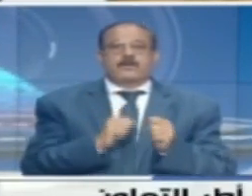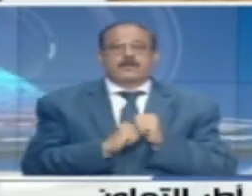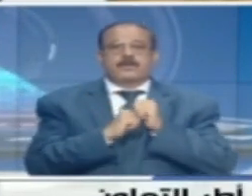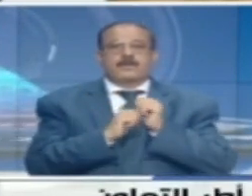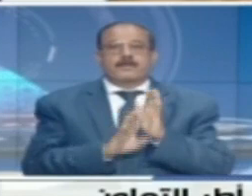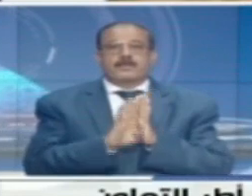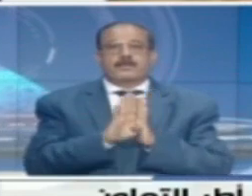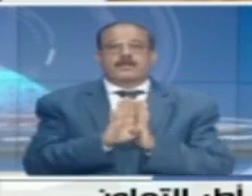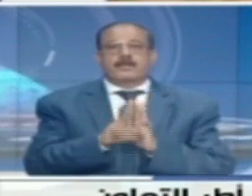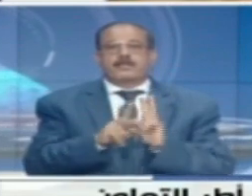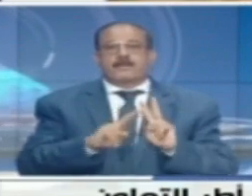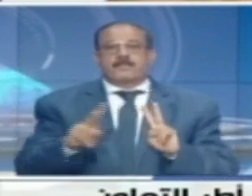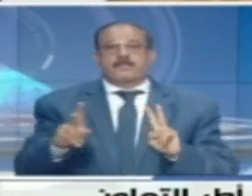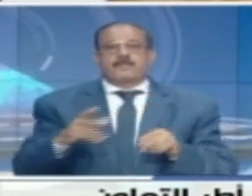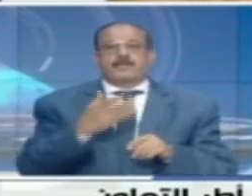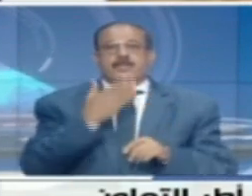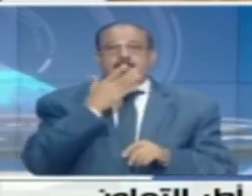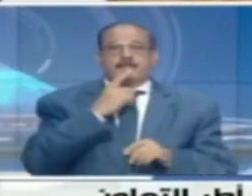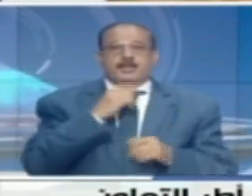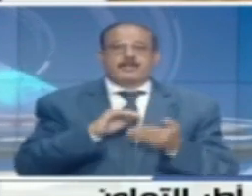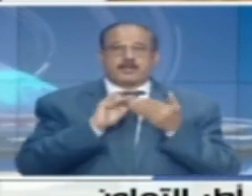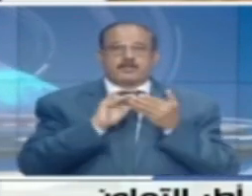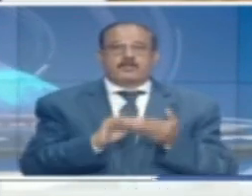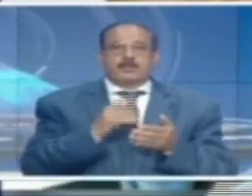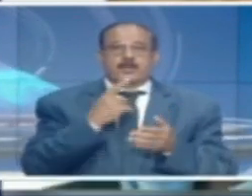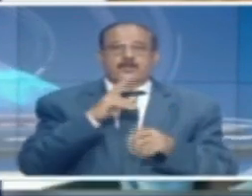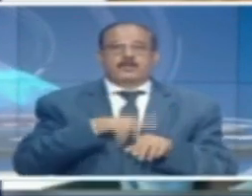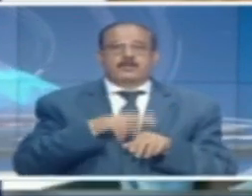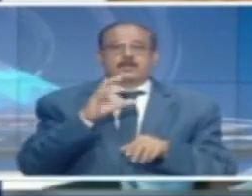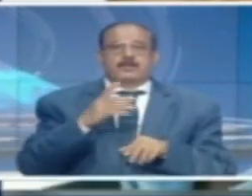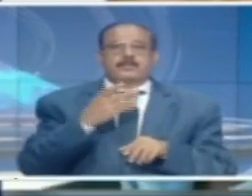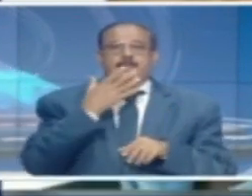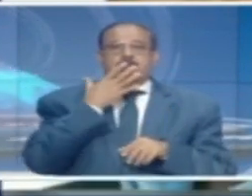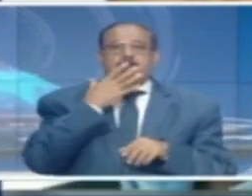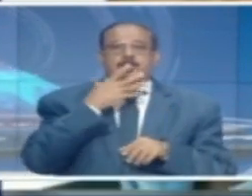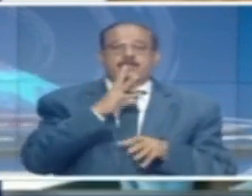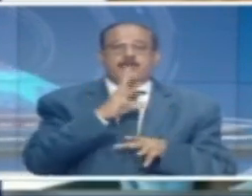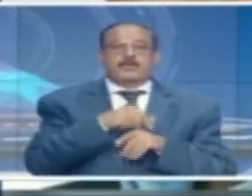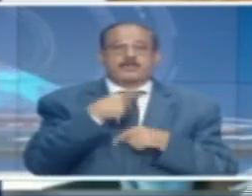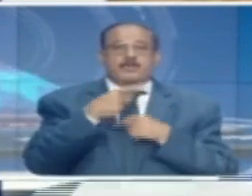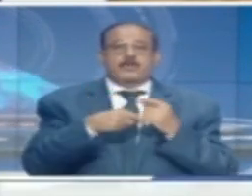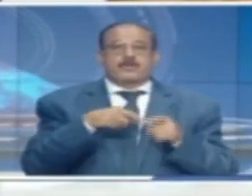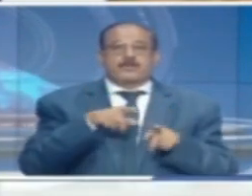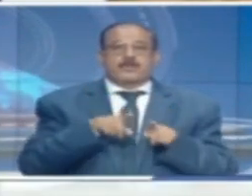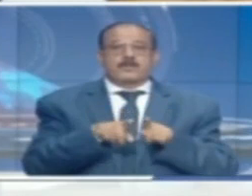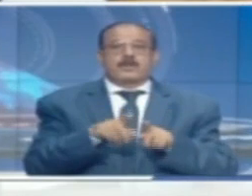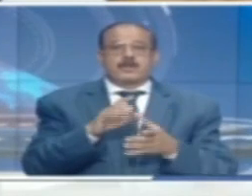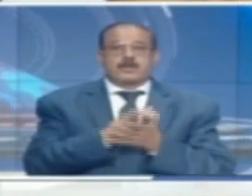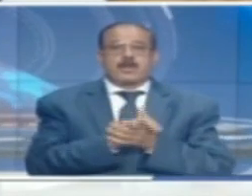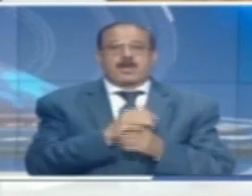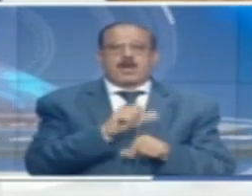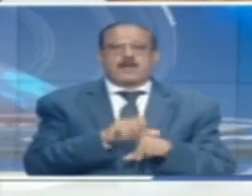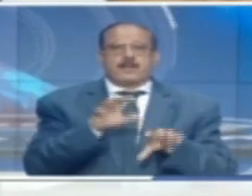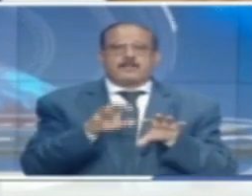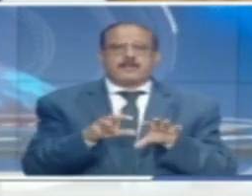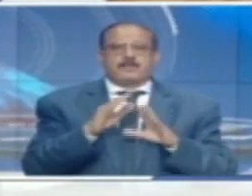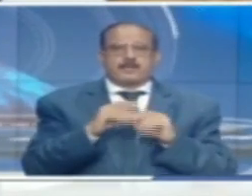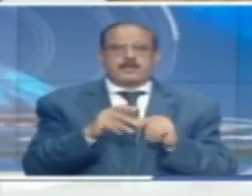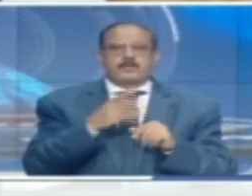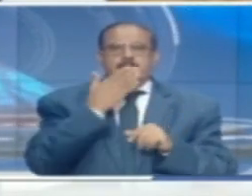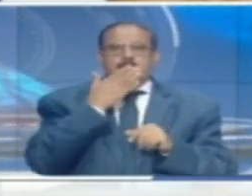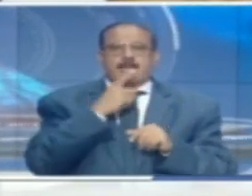محاور التنمية في زامبيا. من جانبه أشاد الرئيس الزامبي بالتطور المتواصل في مسار العلاقات الثنائية بين